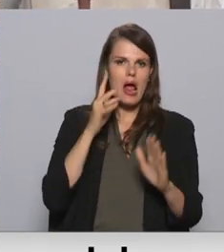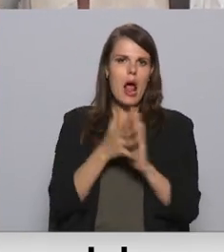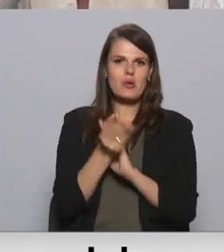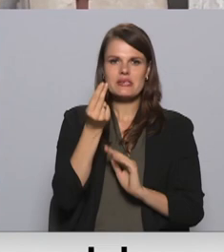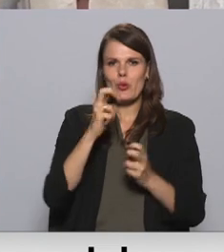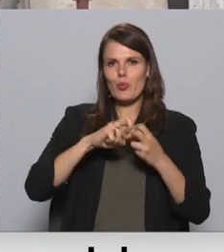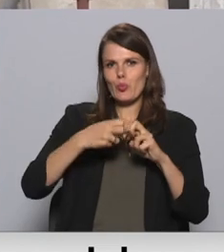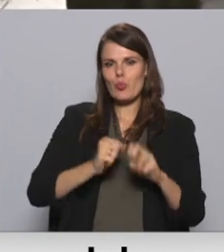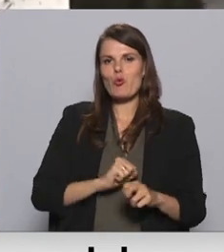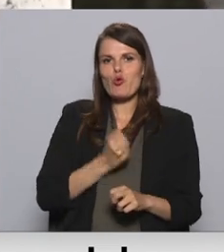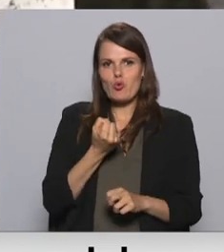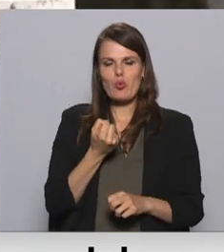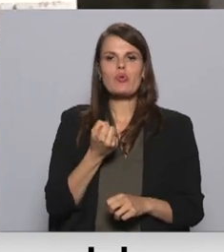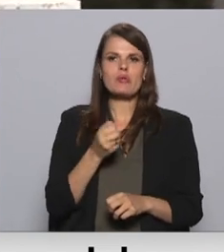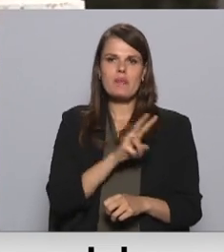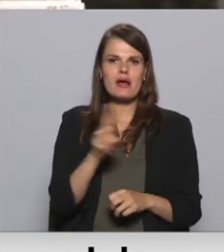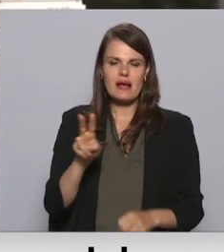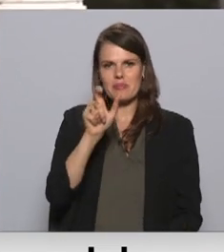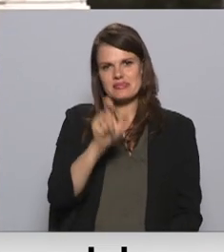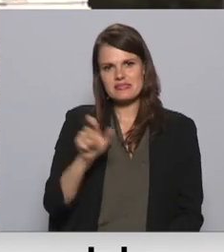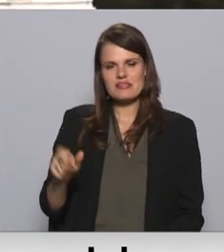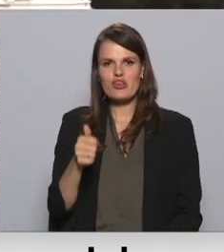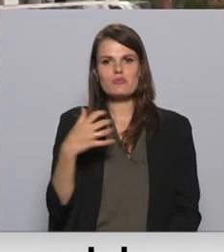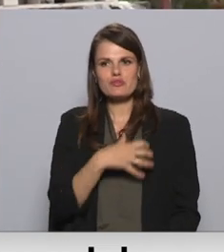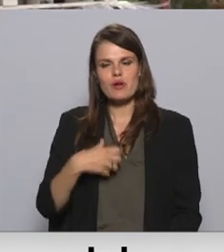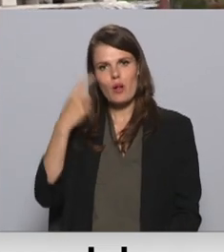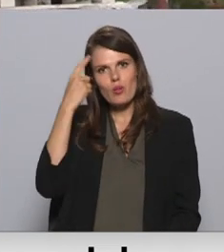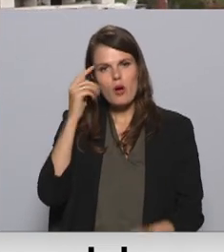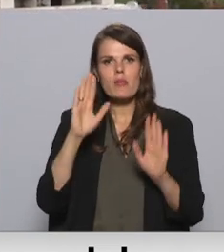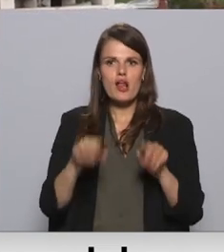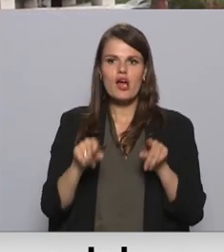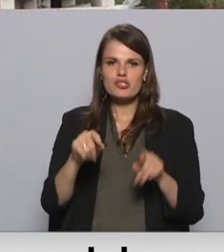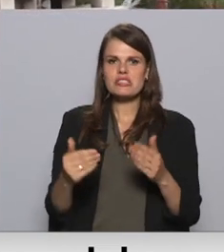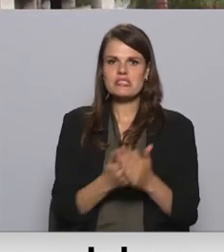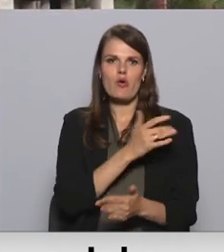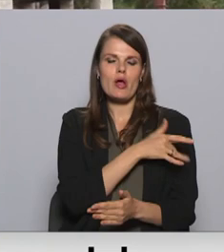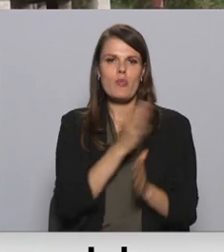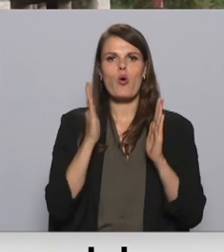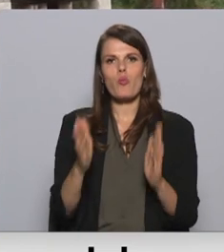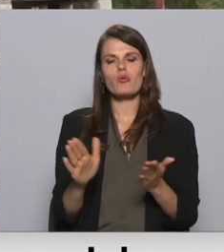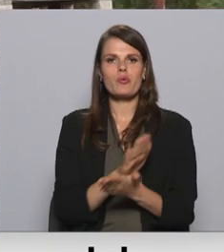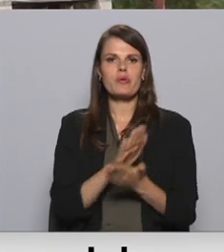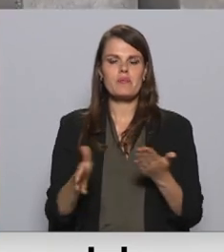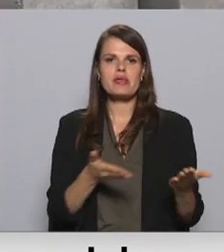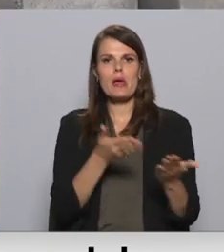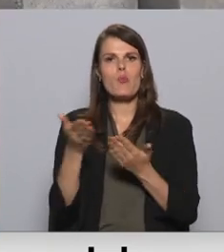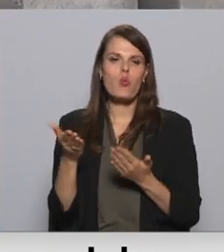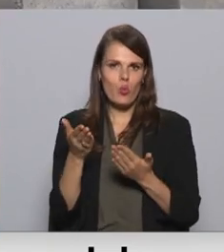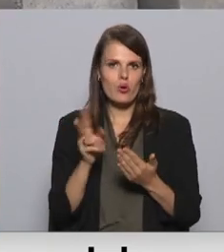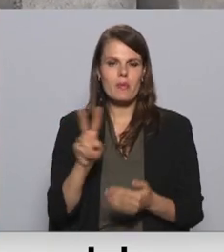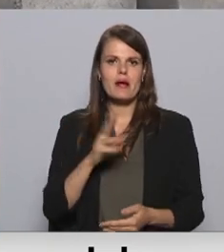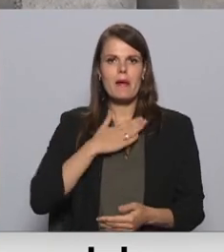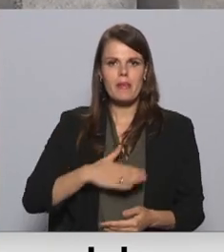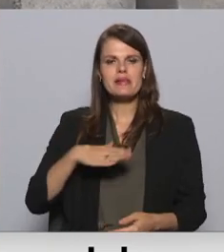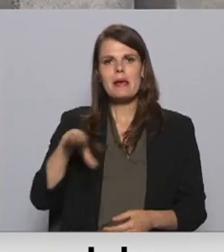finansiālās grūtības, kuras pieredz cilvēki ar īpašām vajadzībām, tiek domāts par to, lai šis jaunais pakalpojums būtu pieejams ikvienam interesentam.